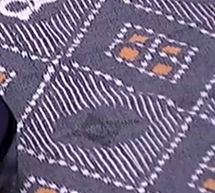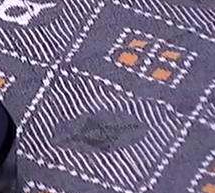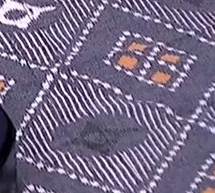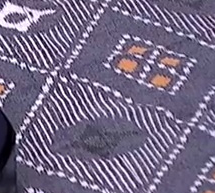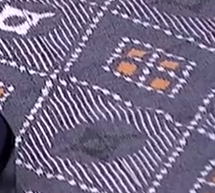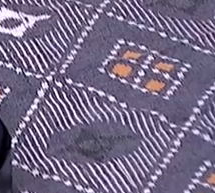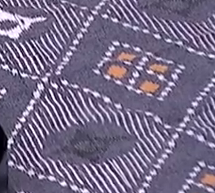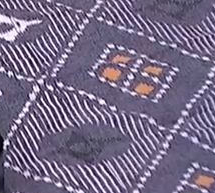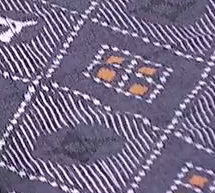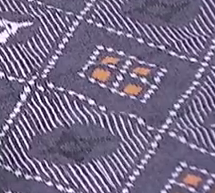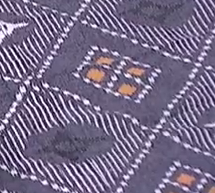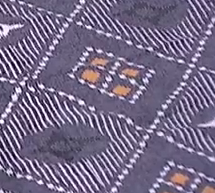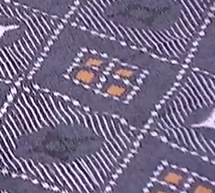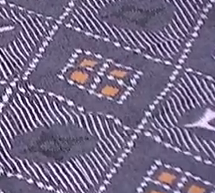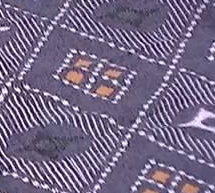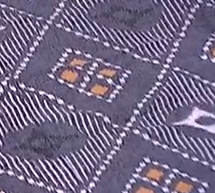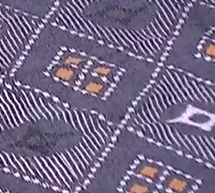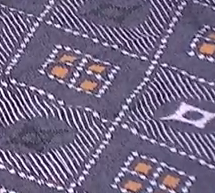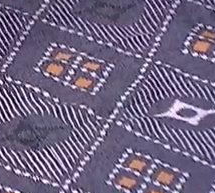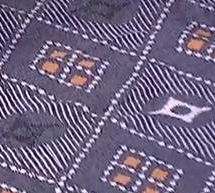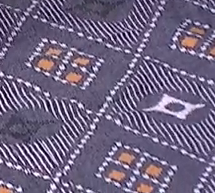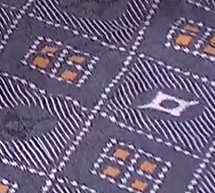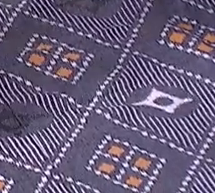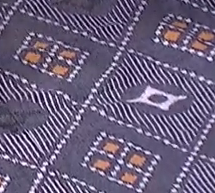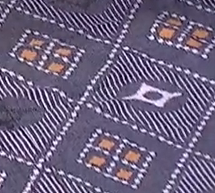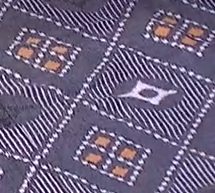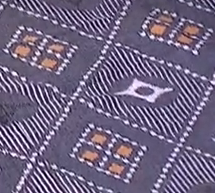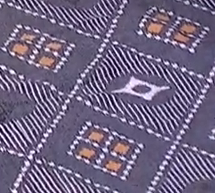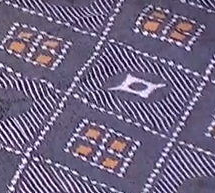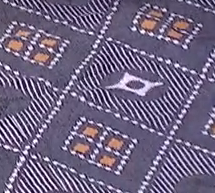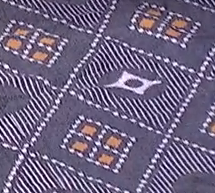gue punya bully udah banyak anak lah